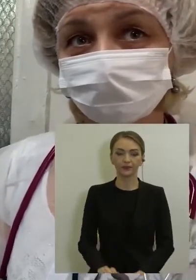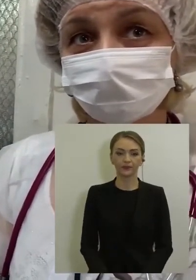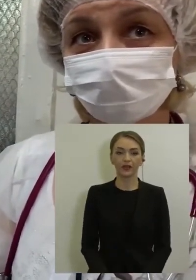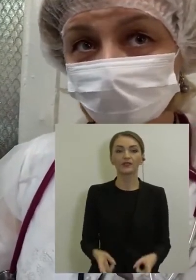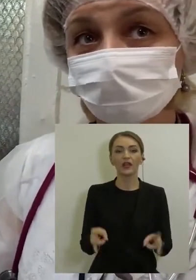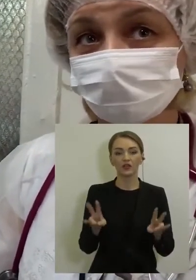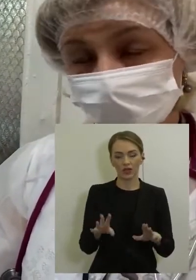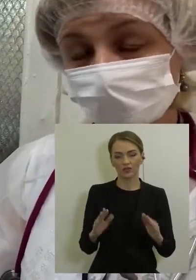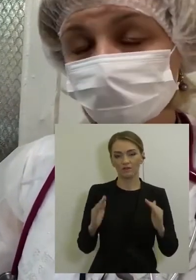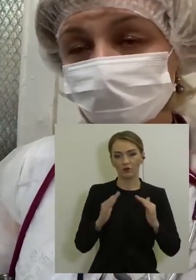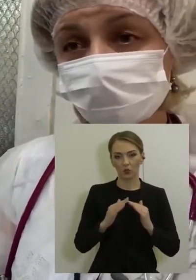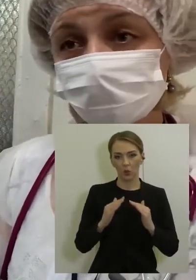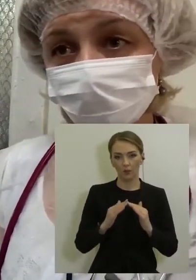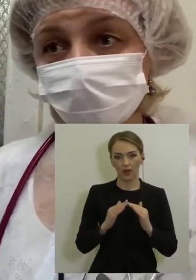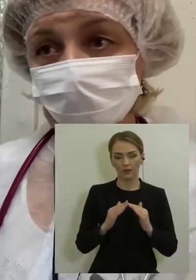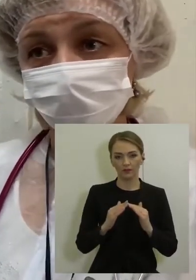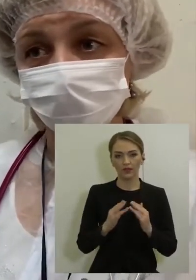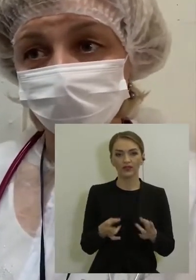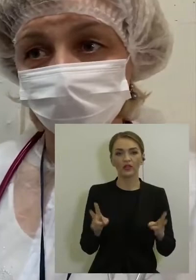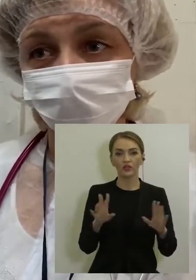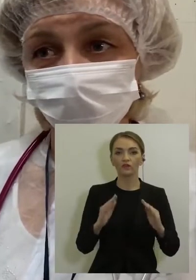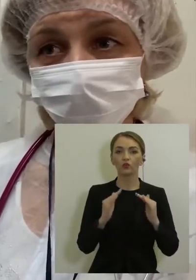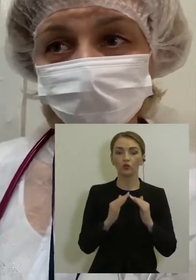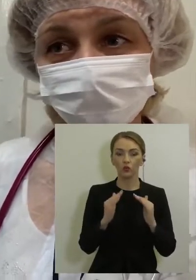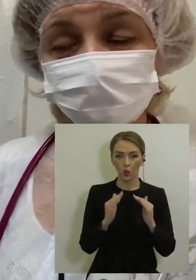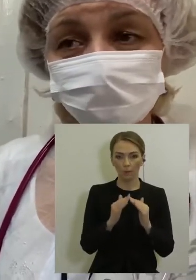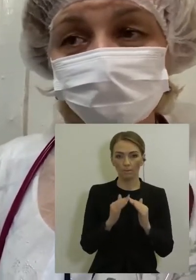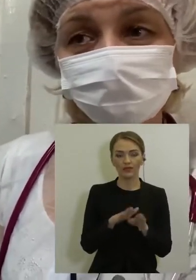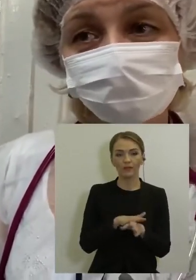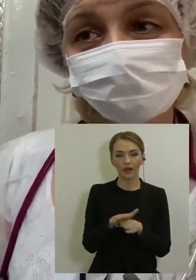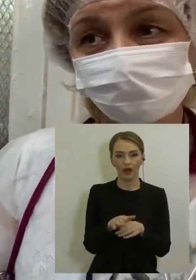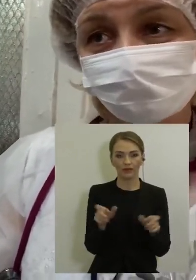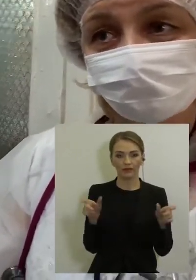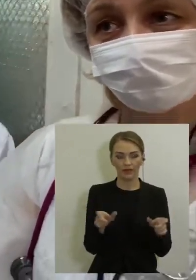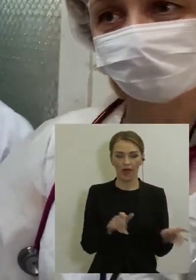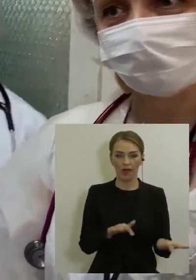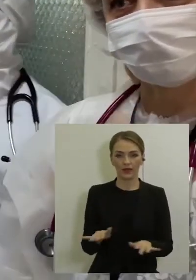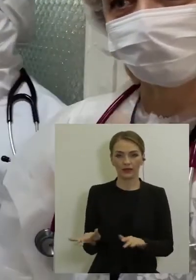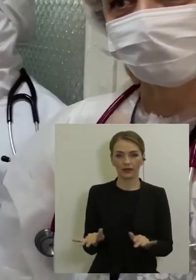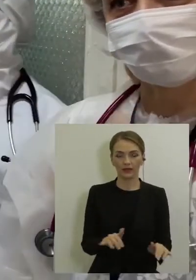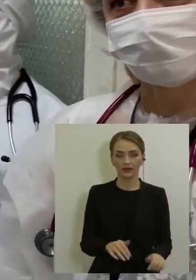Тобто залишатися вдома? Залишатися вдома і зберігати карантин.